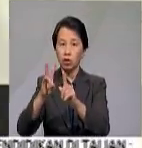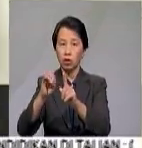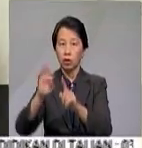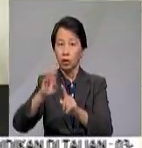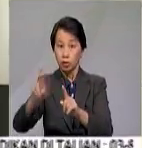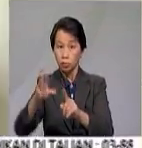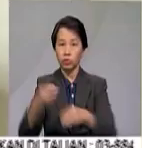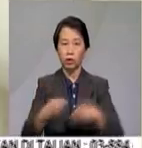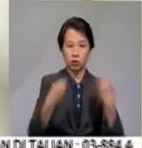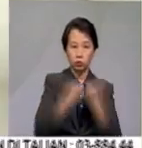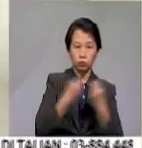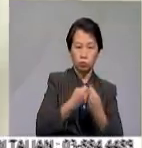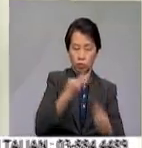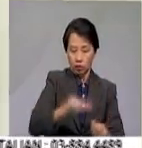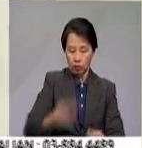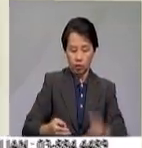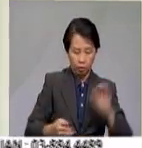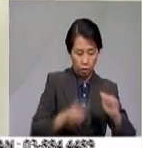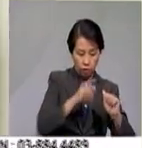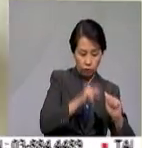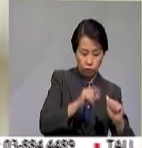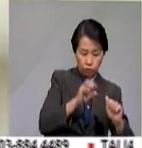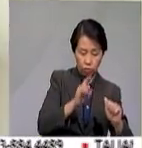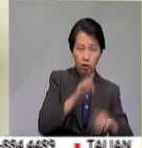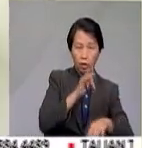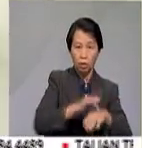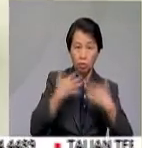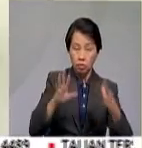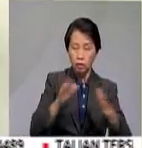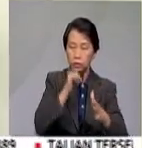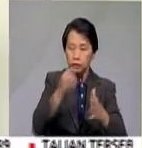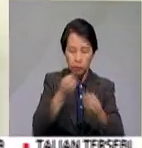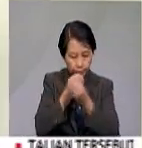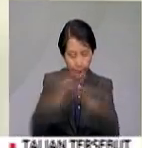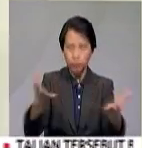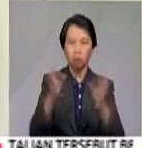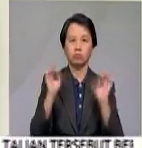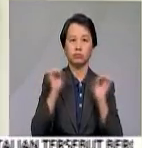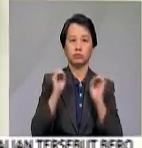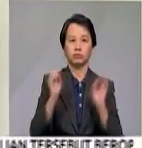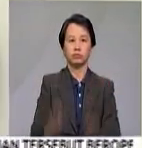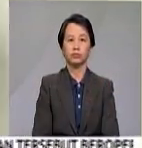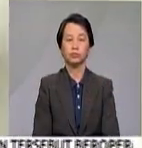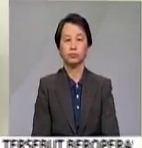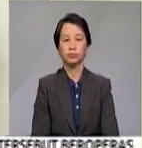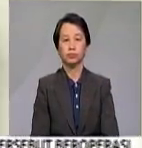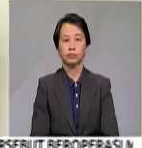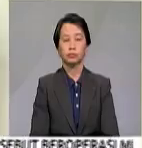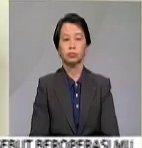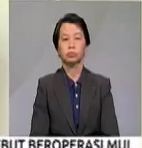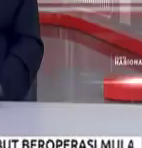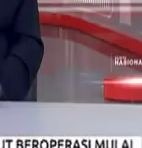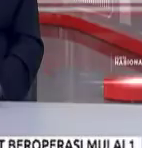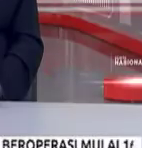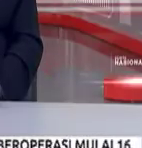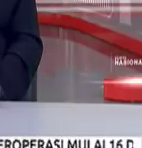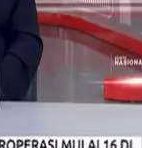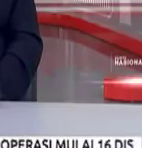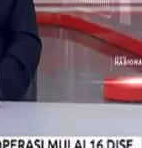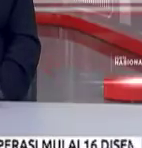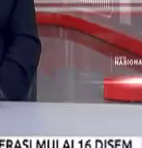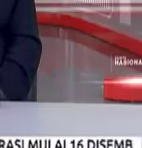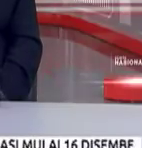RM170,000, manakala jumlah harta bagi AGA Tash tidak didedahkan.